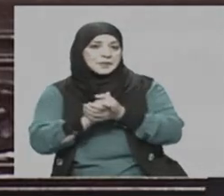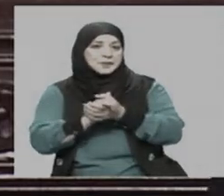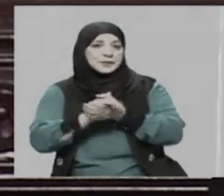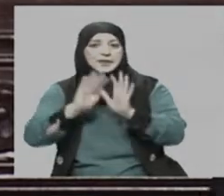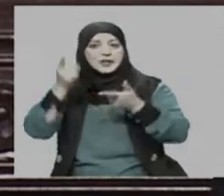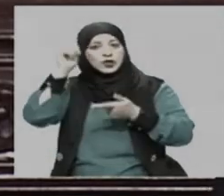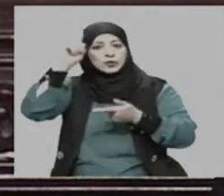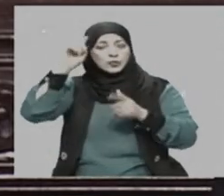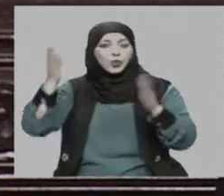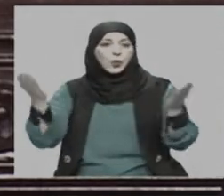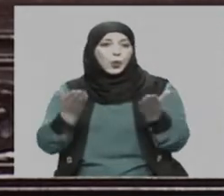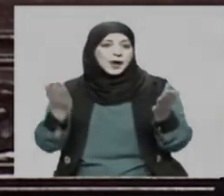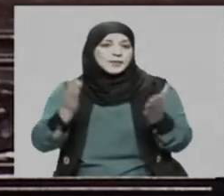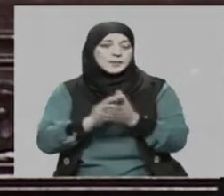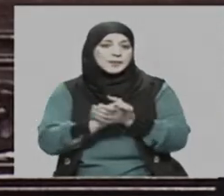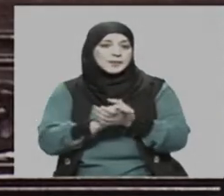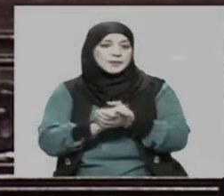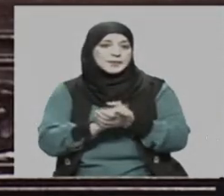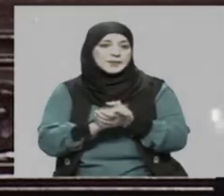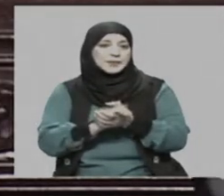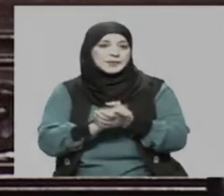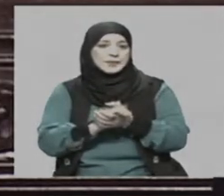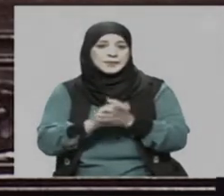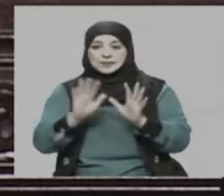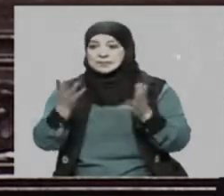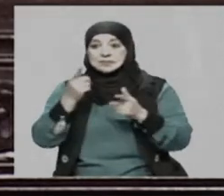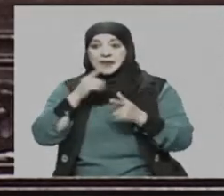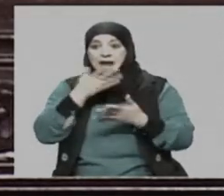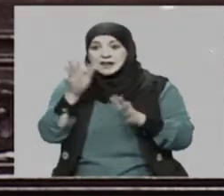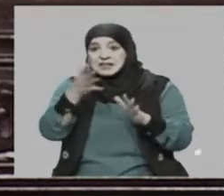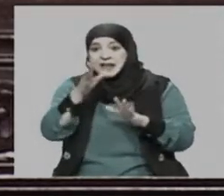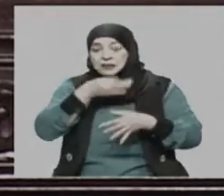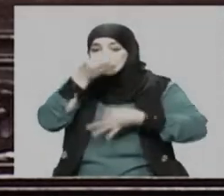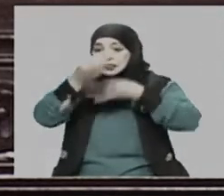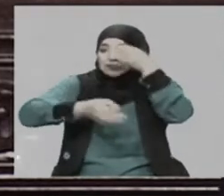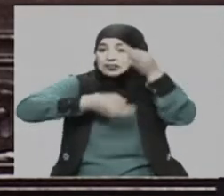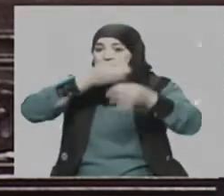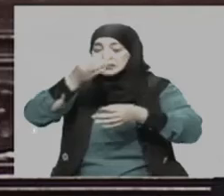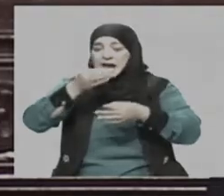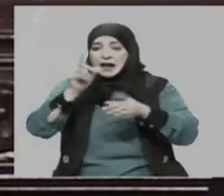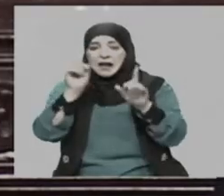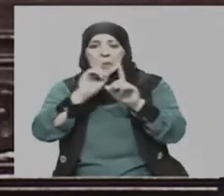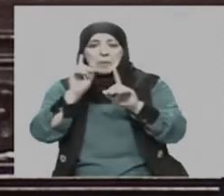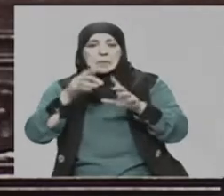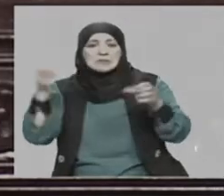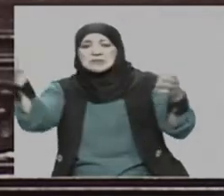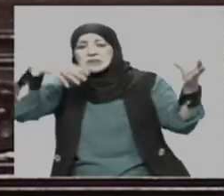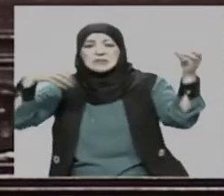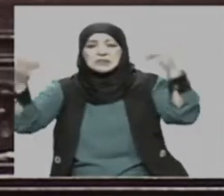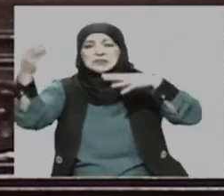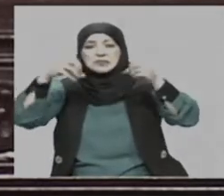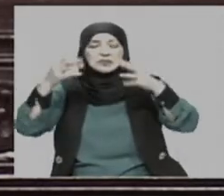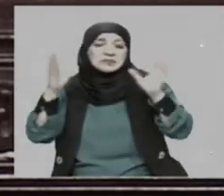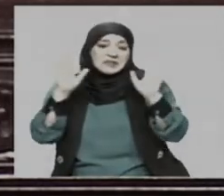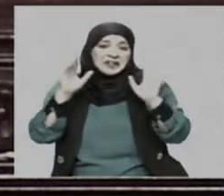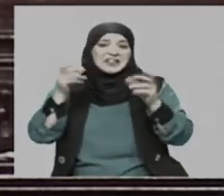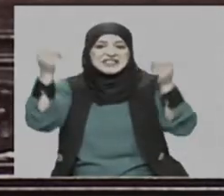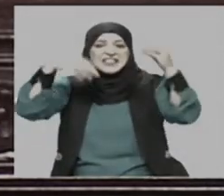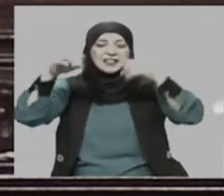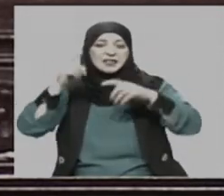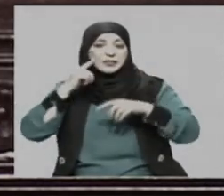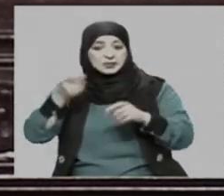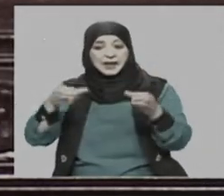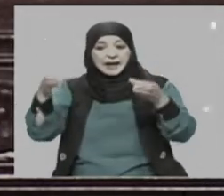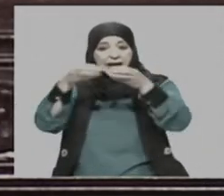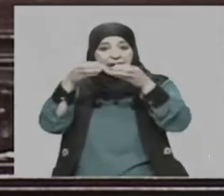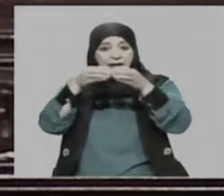لانه يستاهل معناتها ساعات نعطيه كلام ماناش مقدرين معناتها كاينه هيئه الطلب العمومي